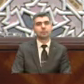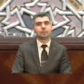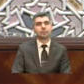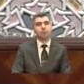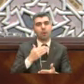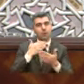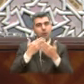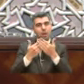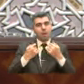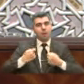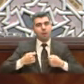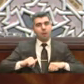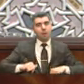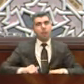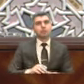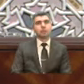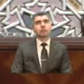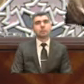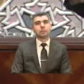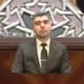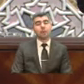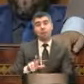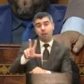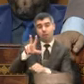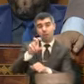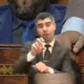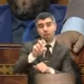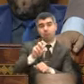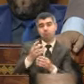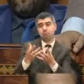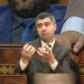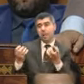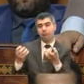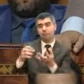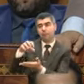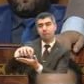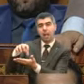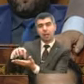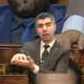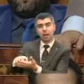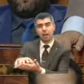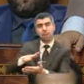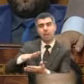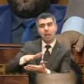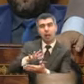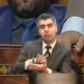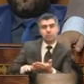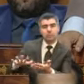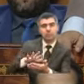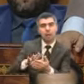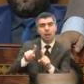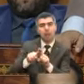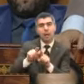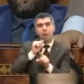شكراً سيد الرئيس. سيد الوزير المحترم، عرفت مجموعة من المناطق بالمغرب فيضانات حادة وغير